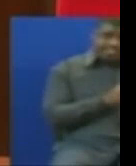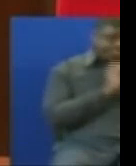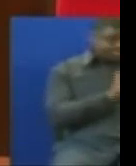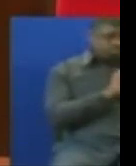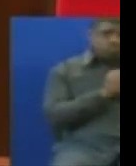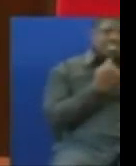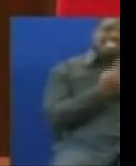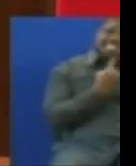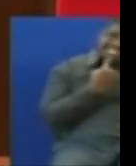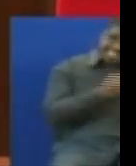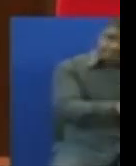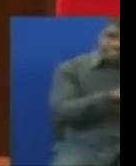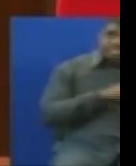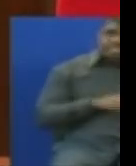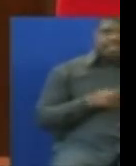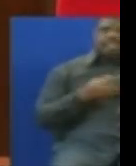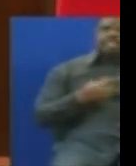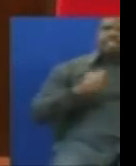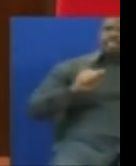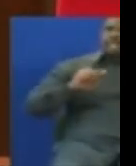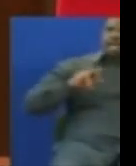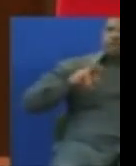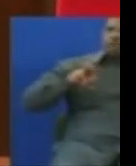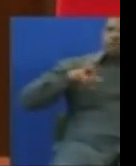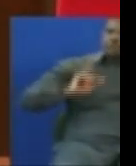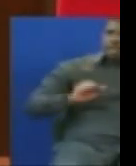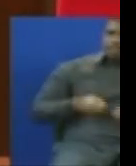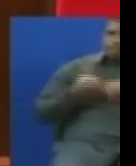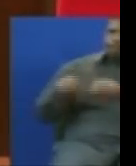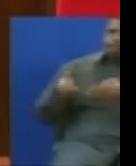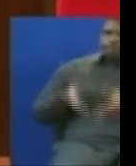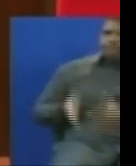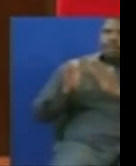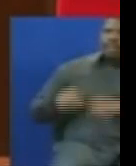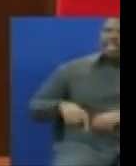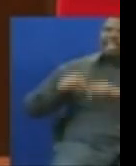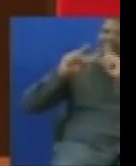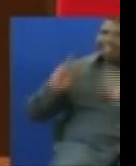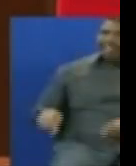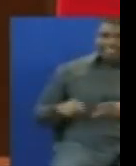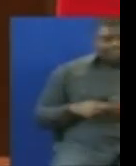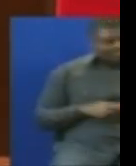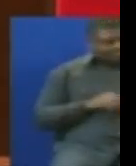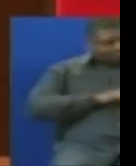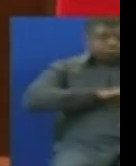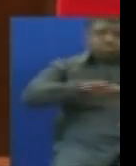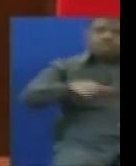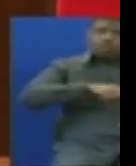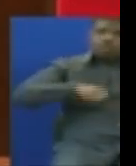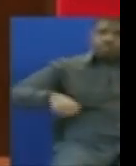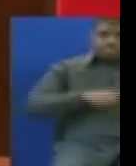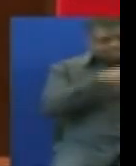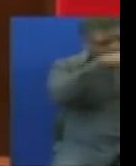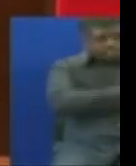niliseme, TARURA wamepewa barabara nyingi sana. Mtandao wa kilomita ambazo ziko chini